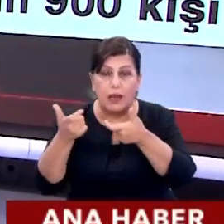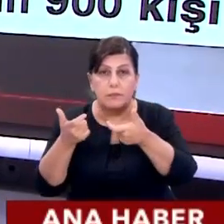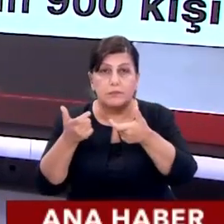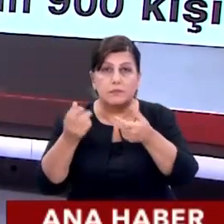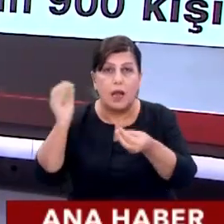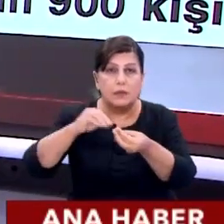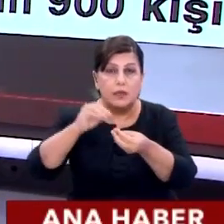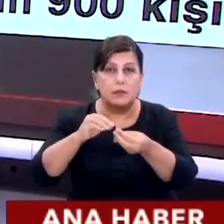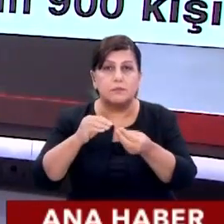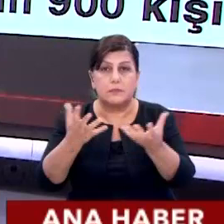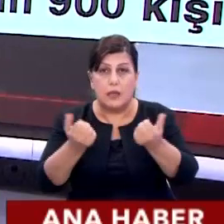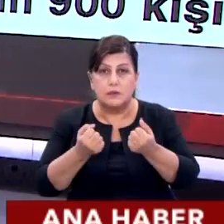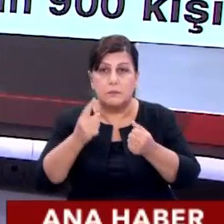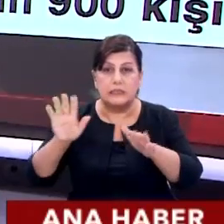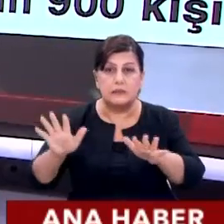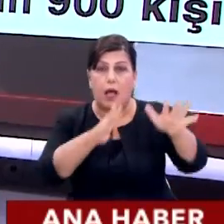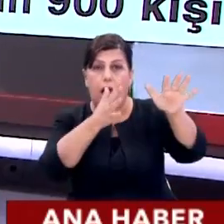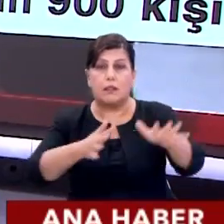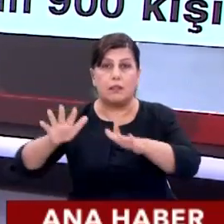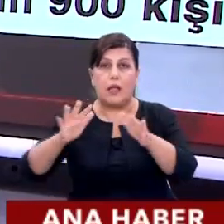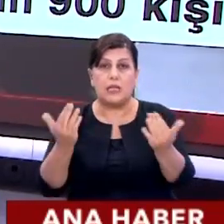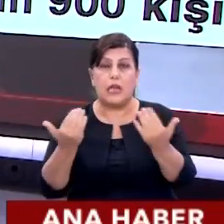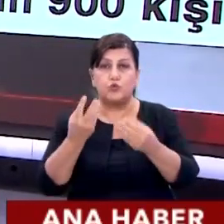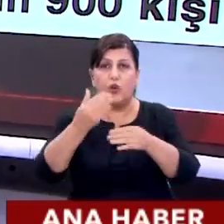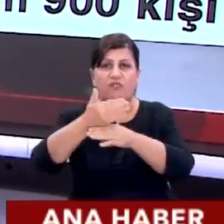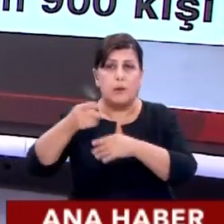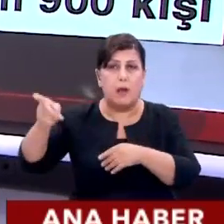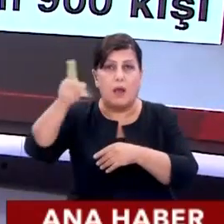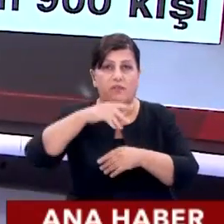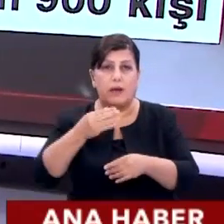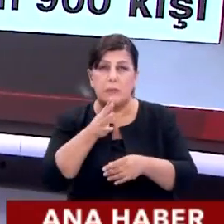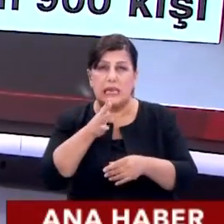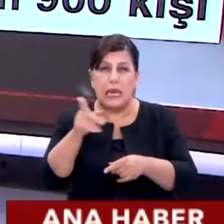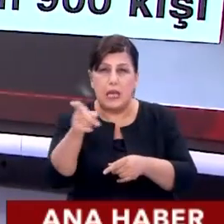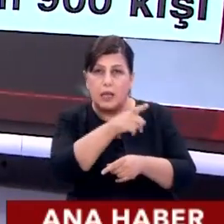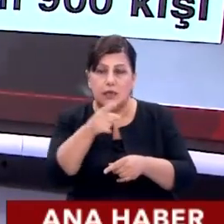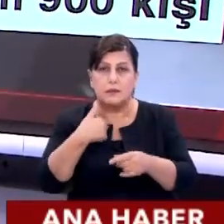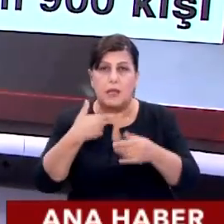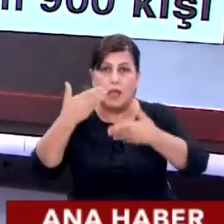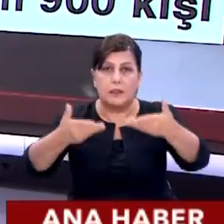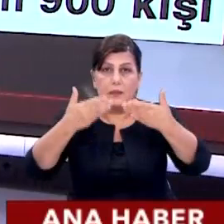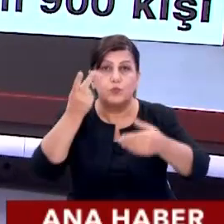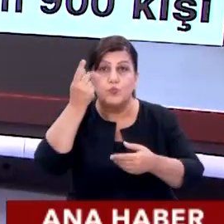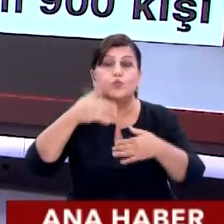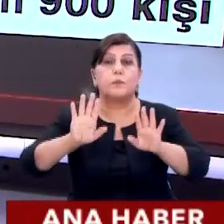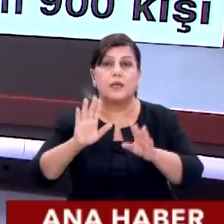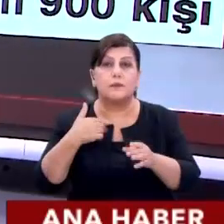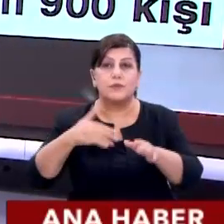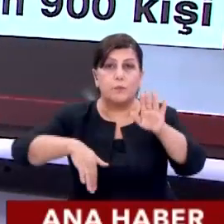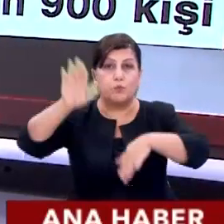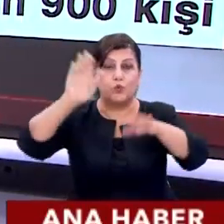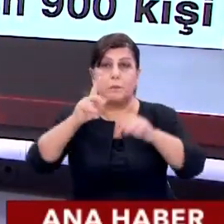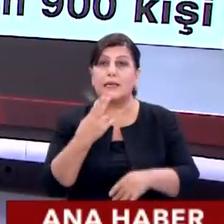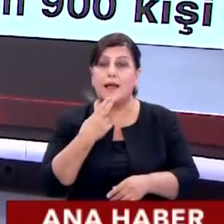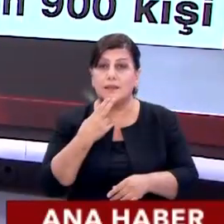alsınlar bir dalga olarak geliyor daha çok firma var Ama en bilindikleri Saydım unutmayınız yetişkin bir